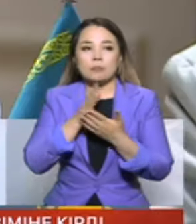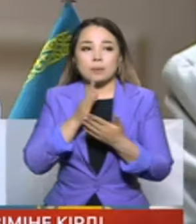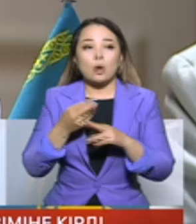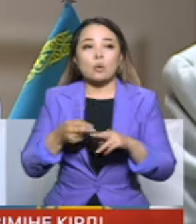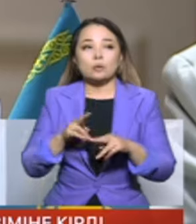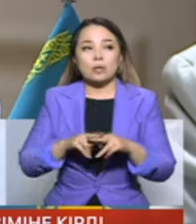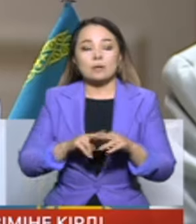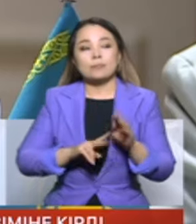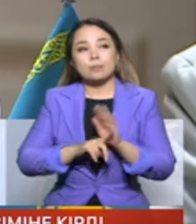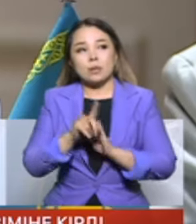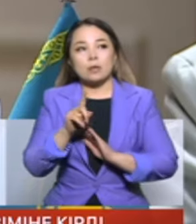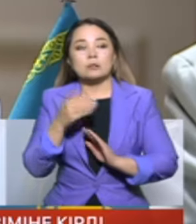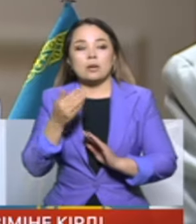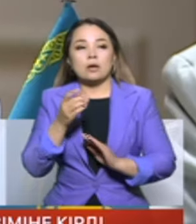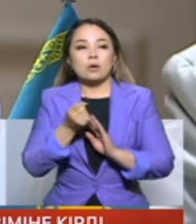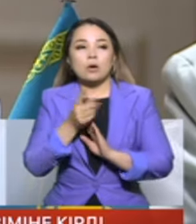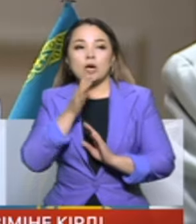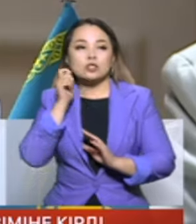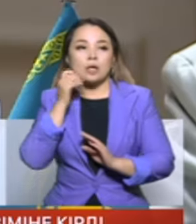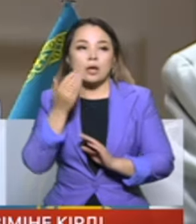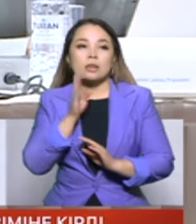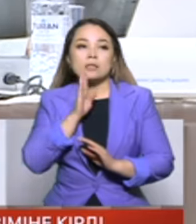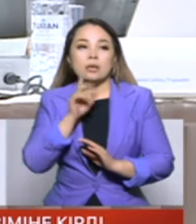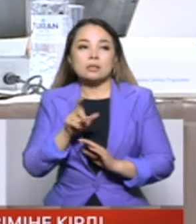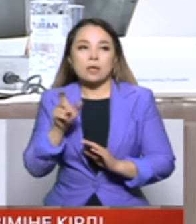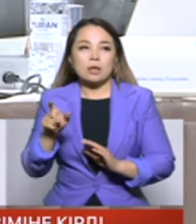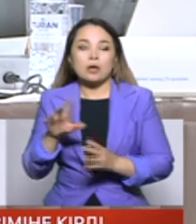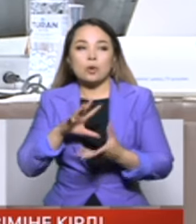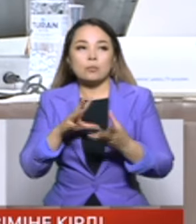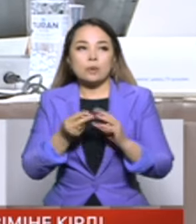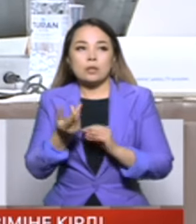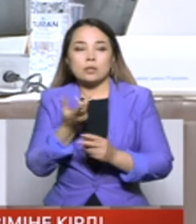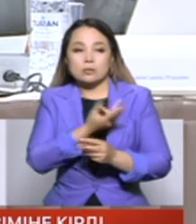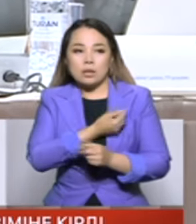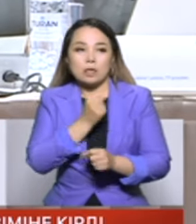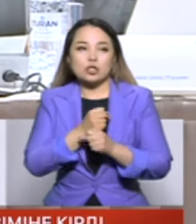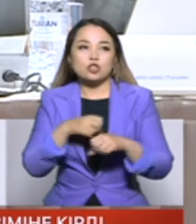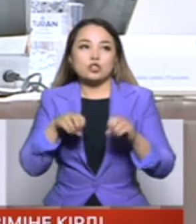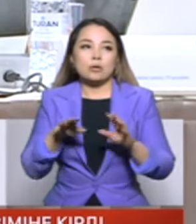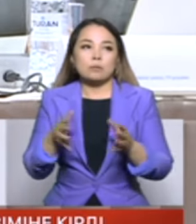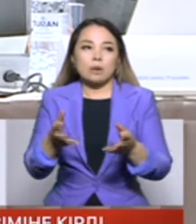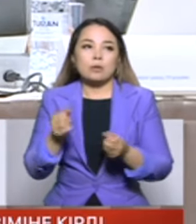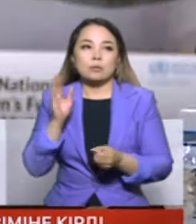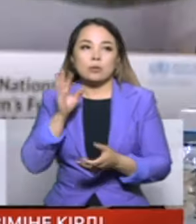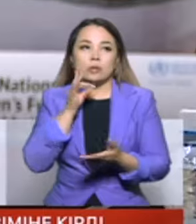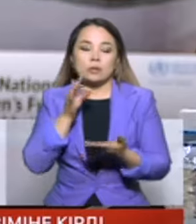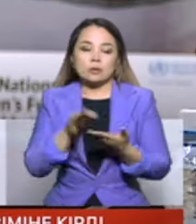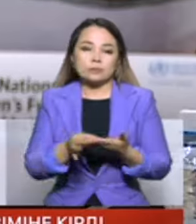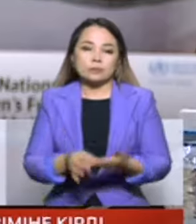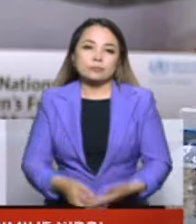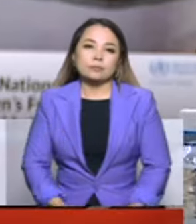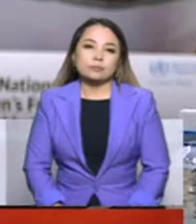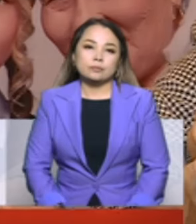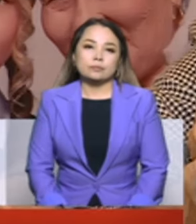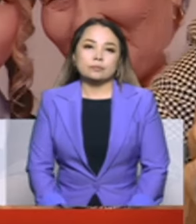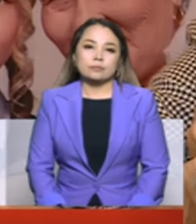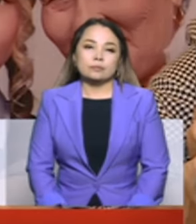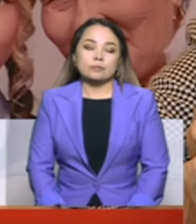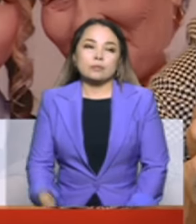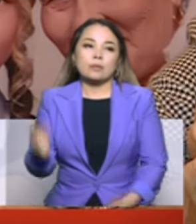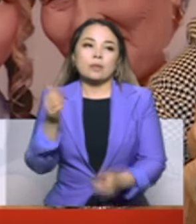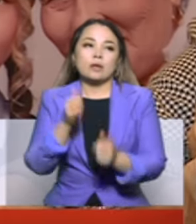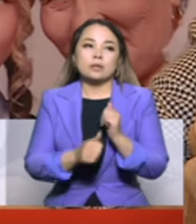Дегенмен әуелі 11 жастағы қыздарды иммундап, нәтижесін көрген соң шешім қабылдаймыз деді. Жыл